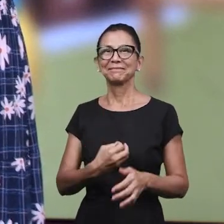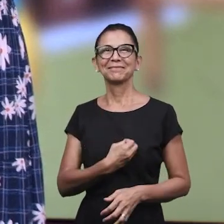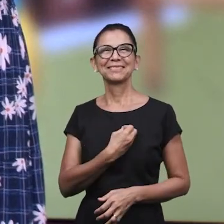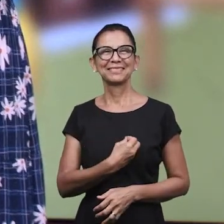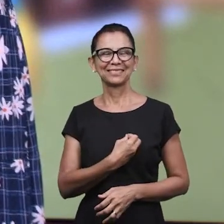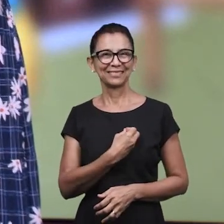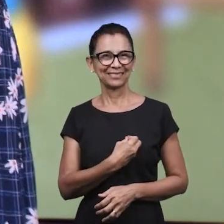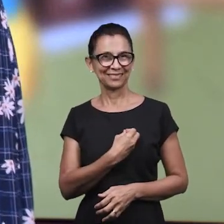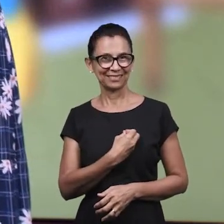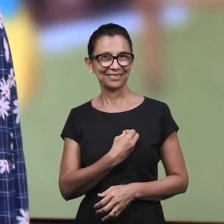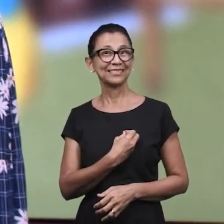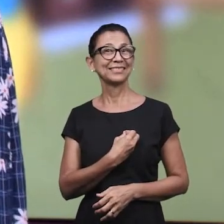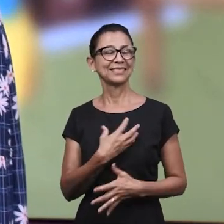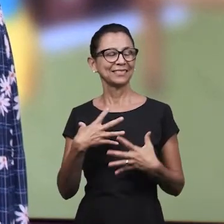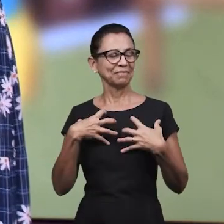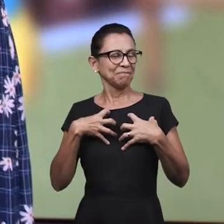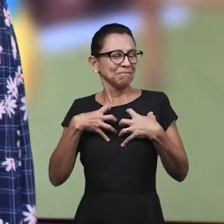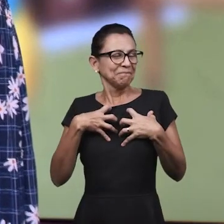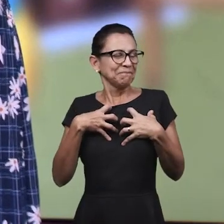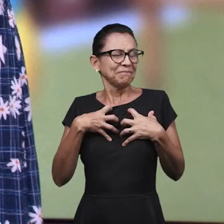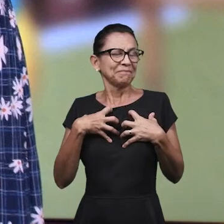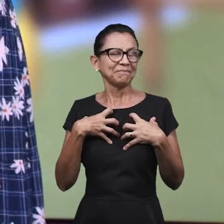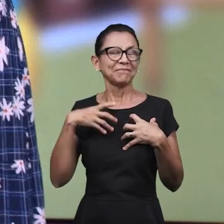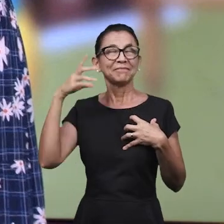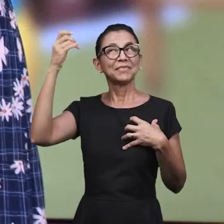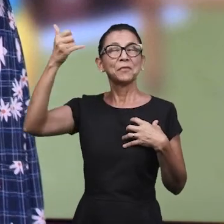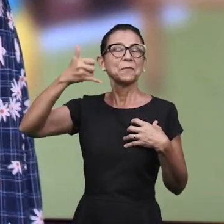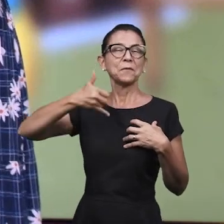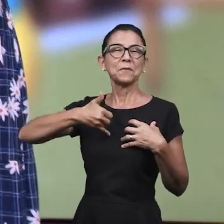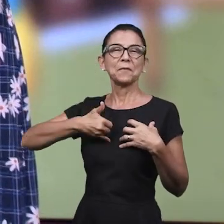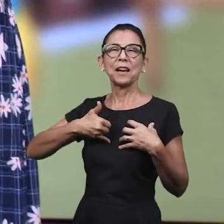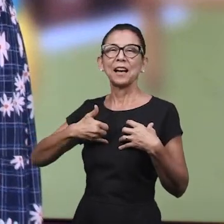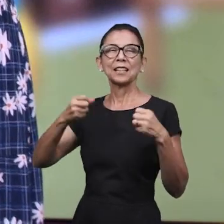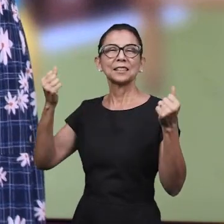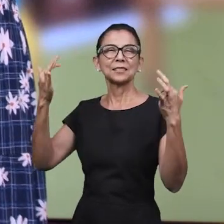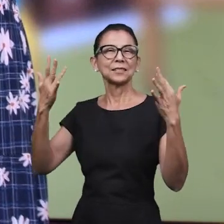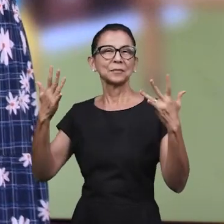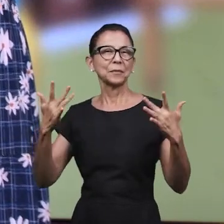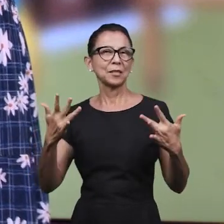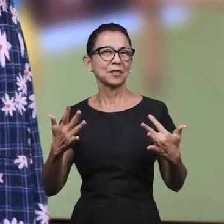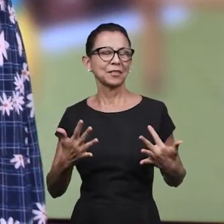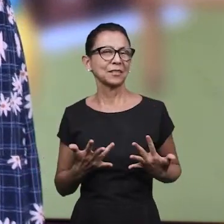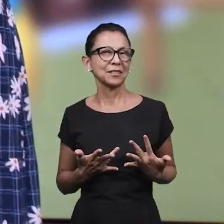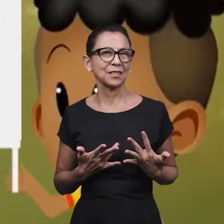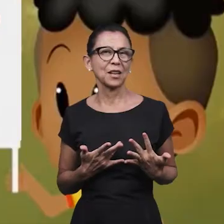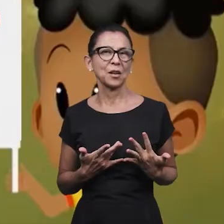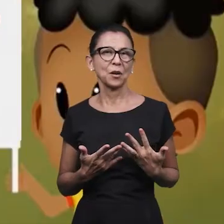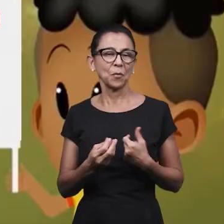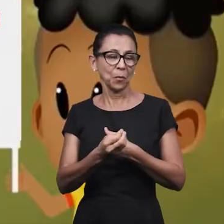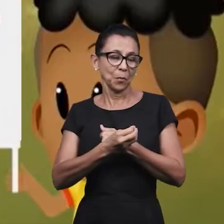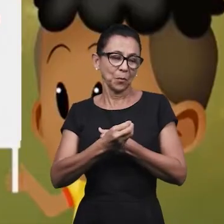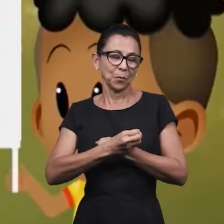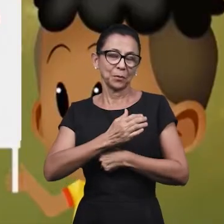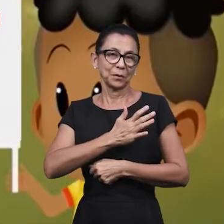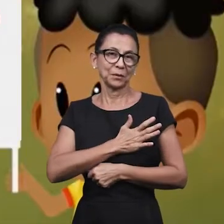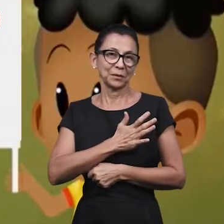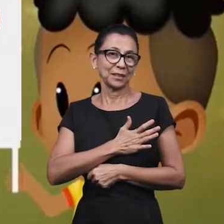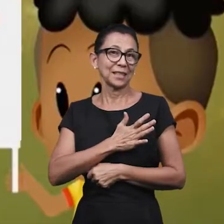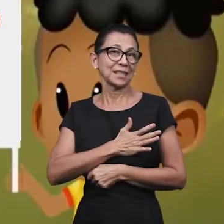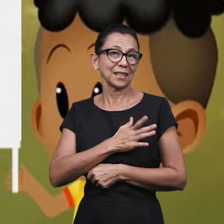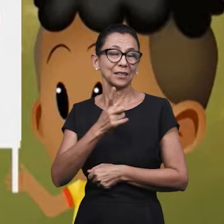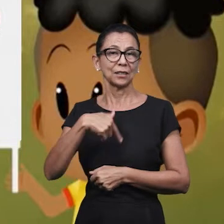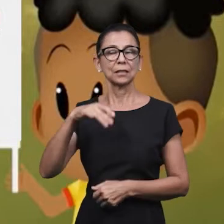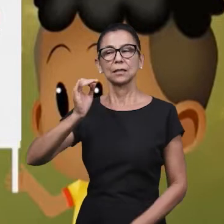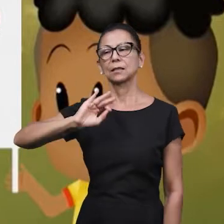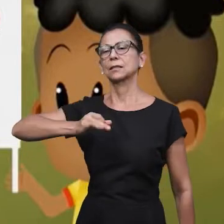mystère. Jésus est vivant parmi nous. Nous sentons qu'il nous parle, qu'il nous bénit, qu'il prend soin de